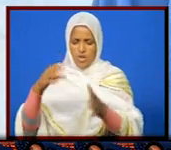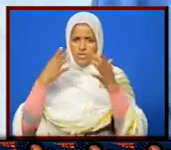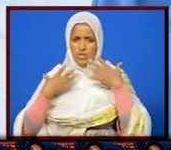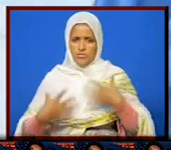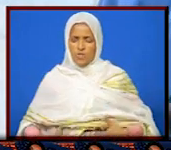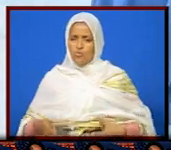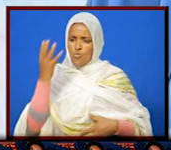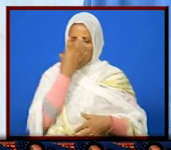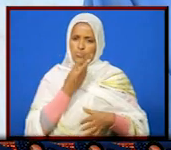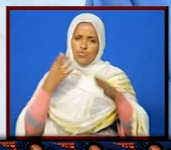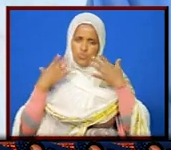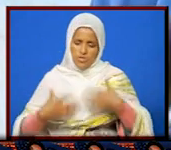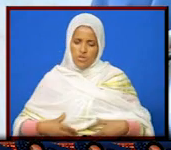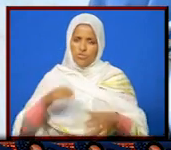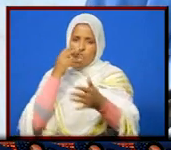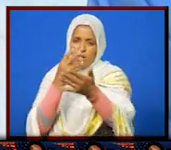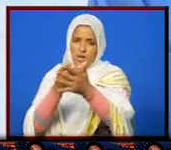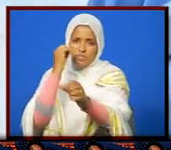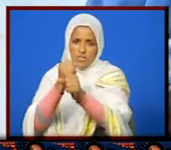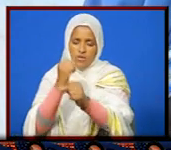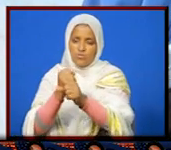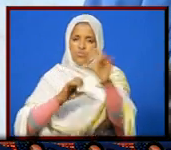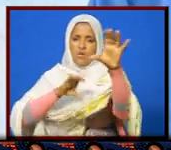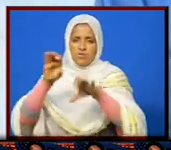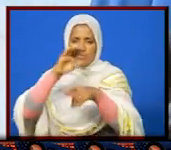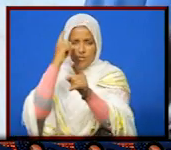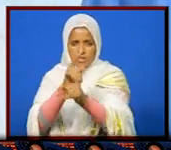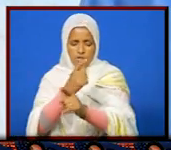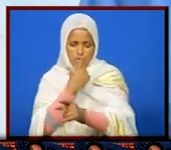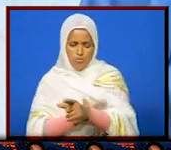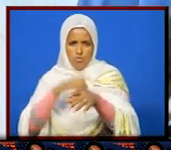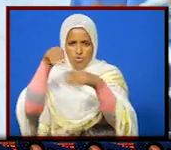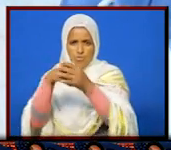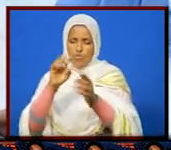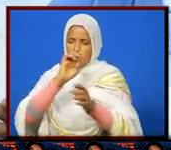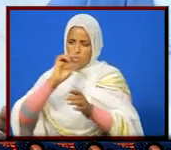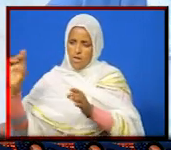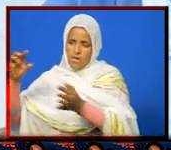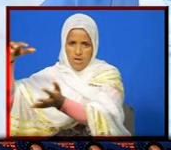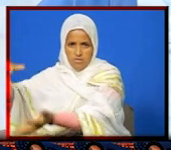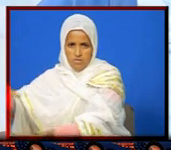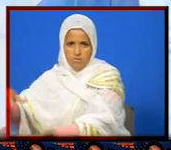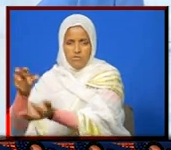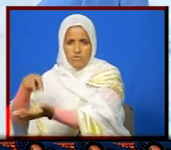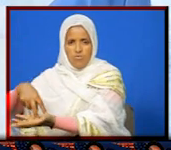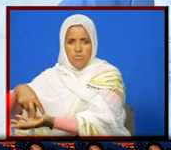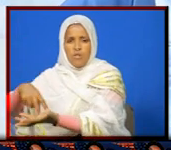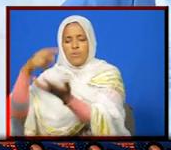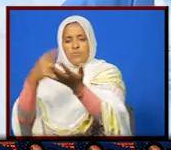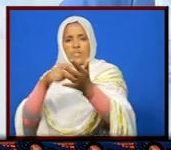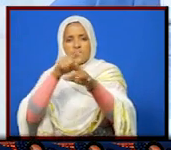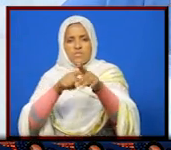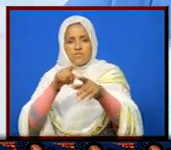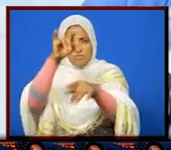የሆነውን ነጭ ልብሳቸውን ያማረ ልብሳቸውን ስራቸውን ያደረጉትን ክንውናቸውን ለብሰው በቀኝ ይቆማሉ። በዚህ